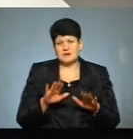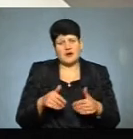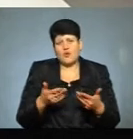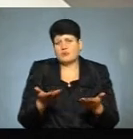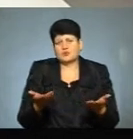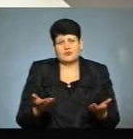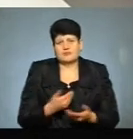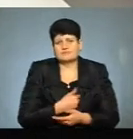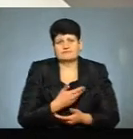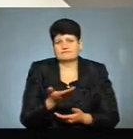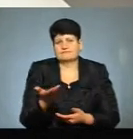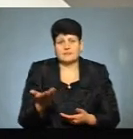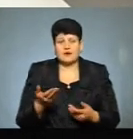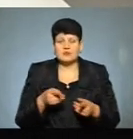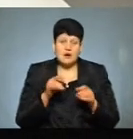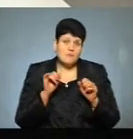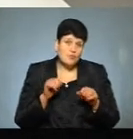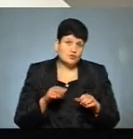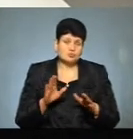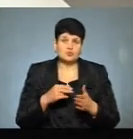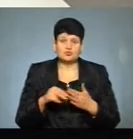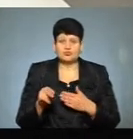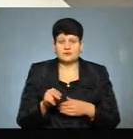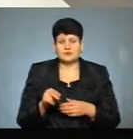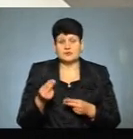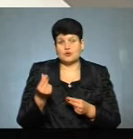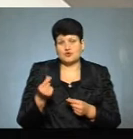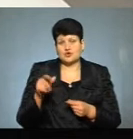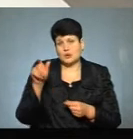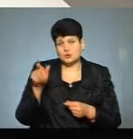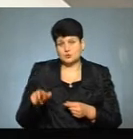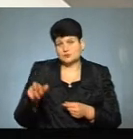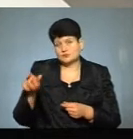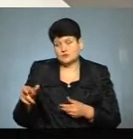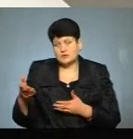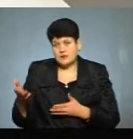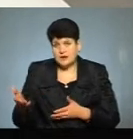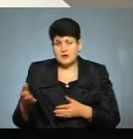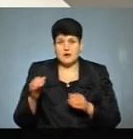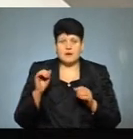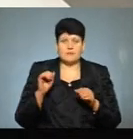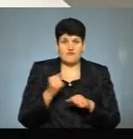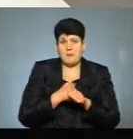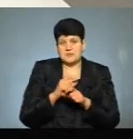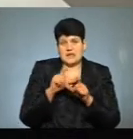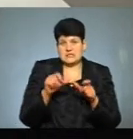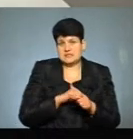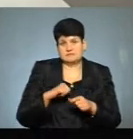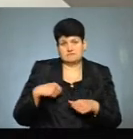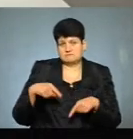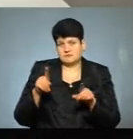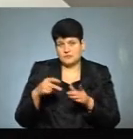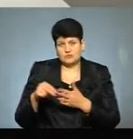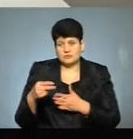щеплення, відповідно, вона може бути придбана як за кошти самого пацієнта, може підійти в аптеку і в аптеці купити. Це яка